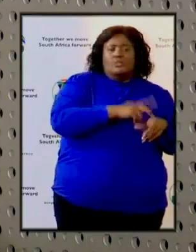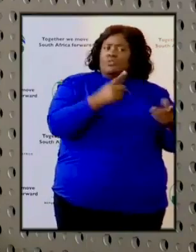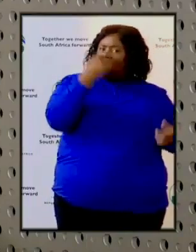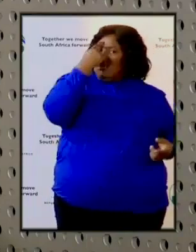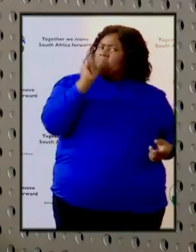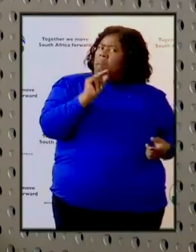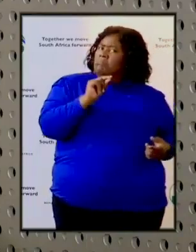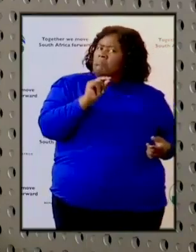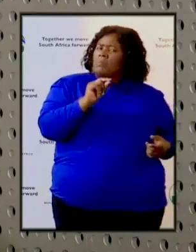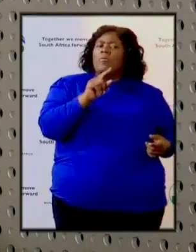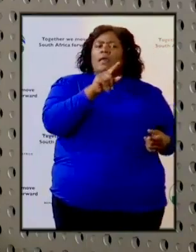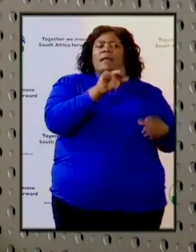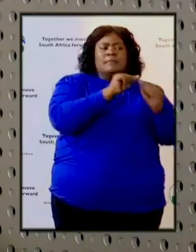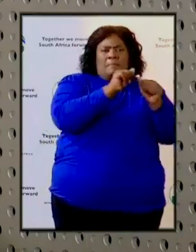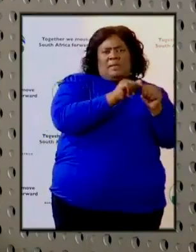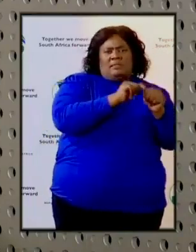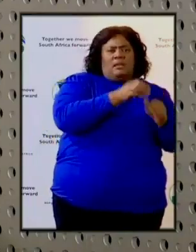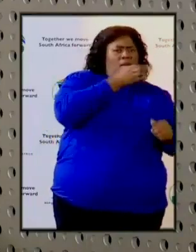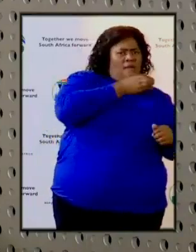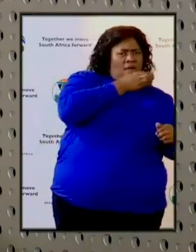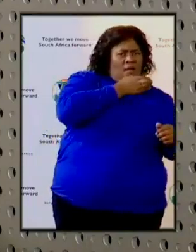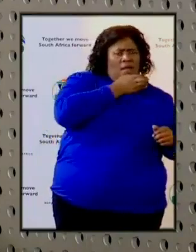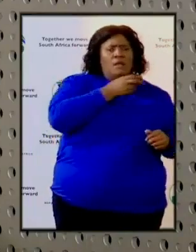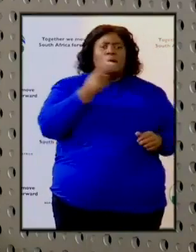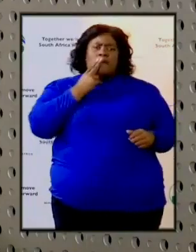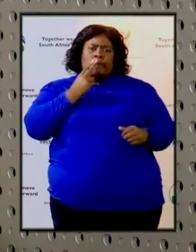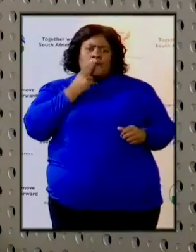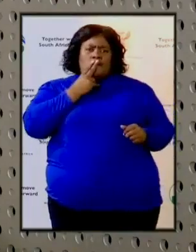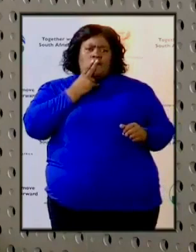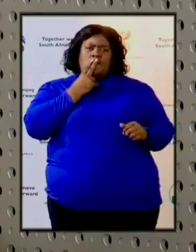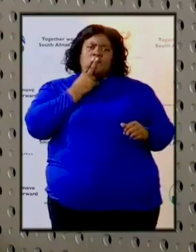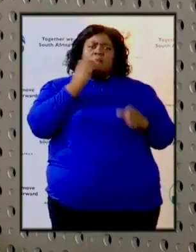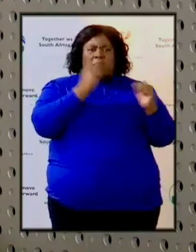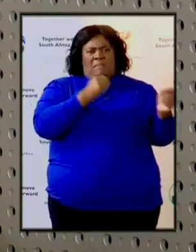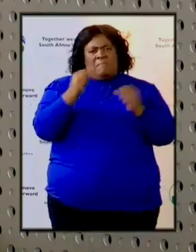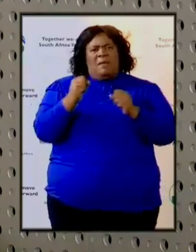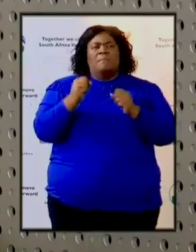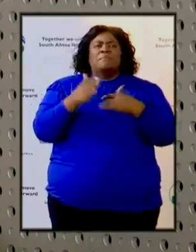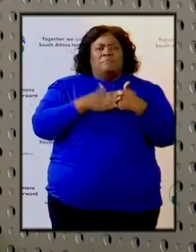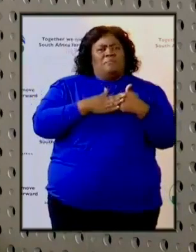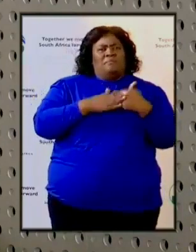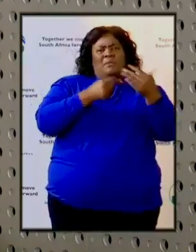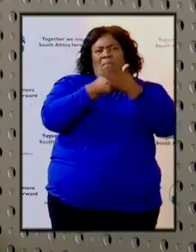kokubili kuyingozi ekulweni naleli gciwane